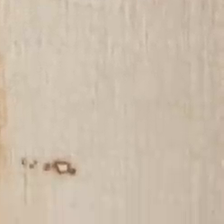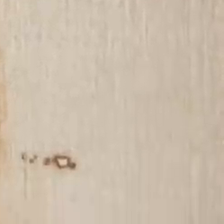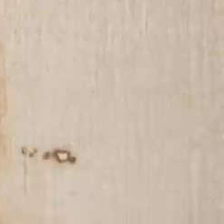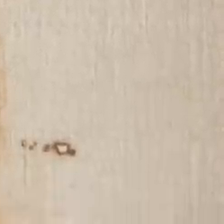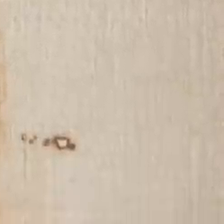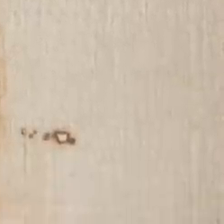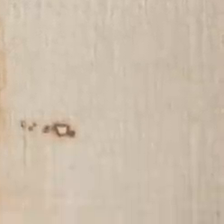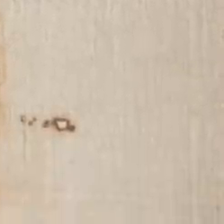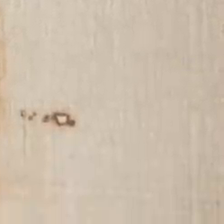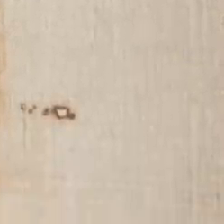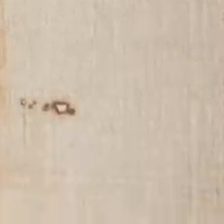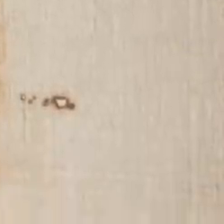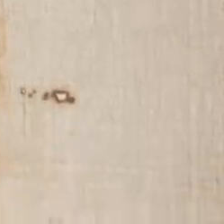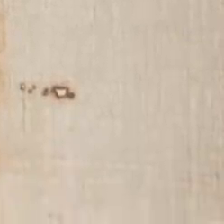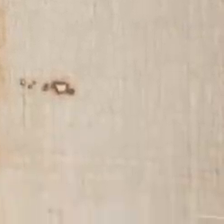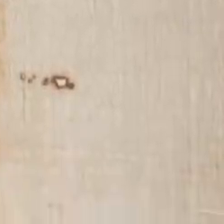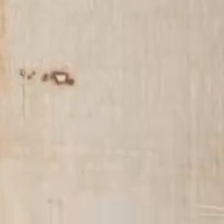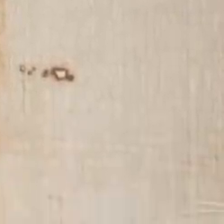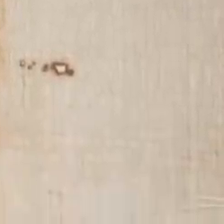Preghiamo.